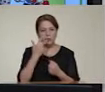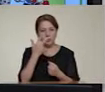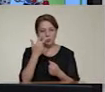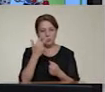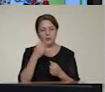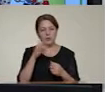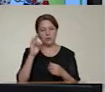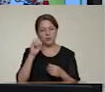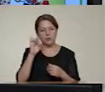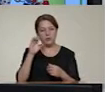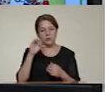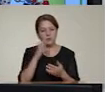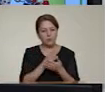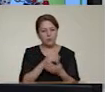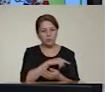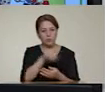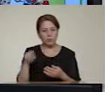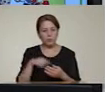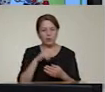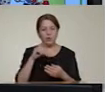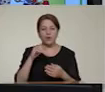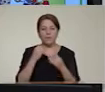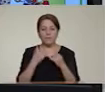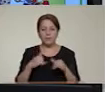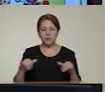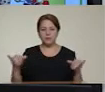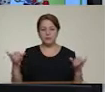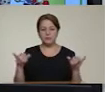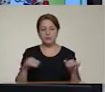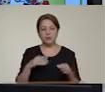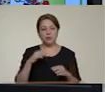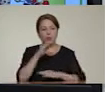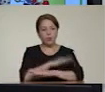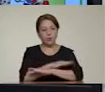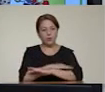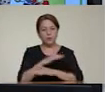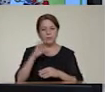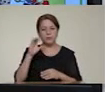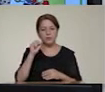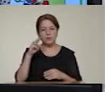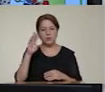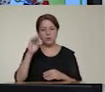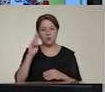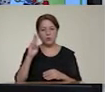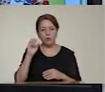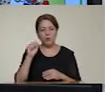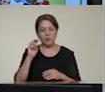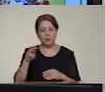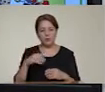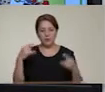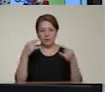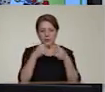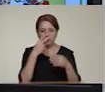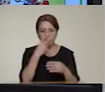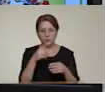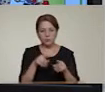bor. Bular xushmuomilalik, odob, sadoqat. Siz ekranlaringizda ko'rib